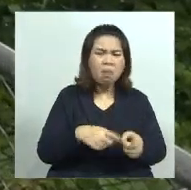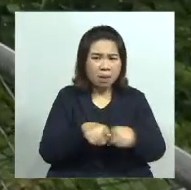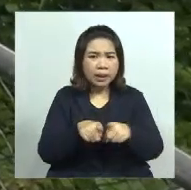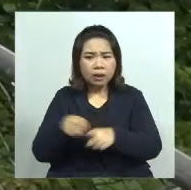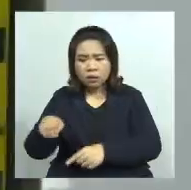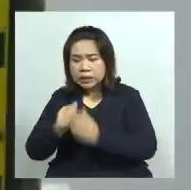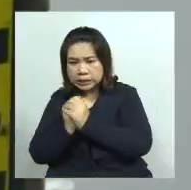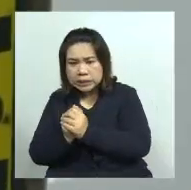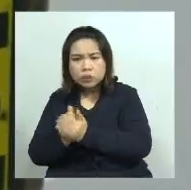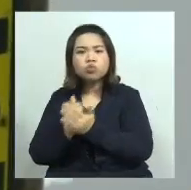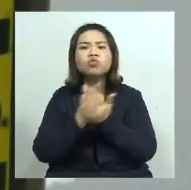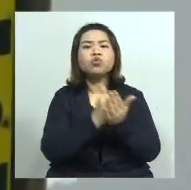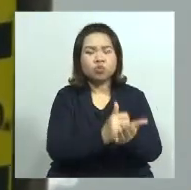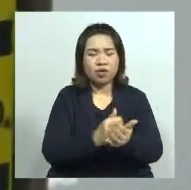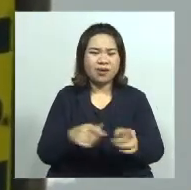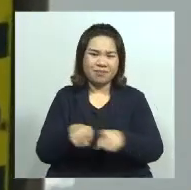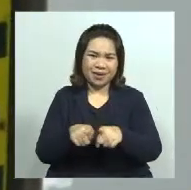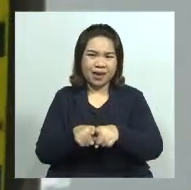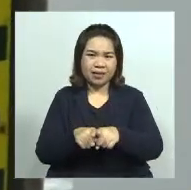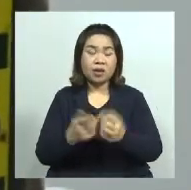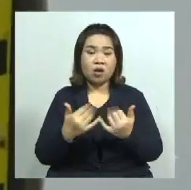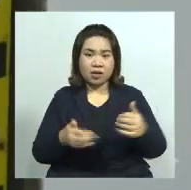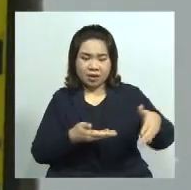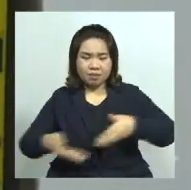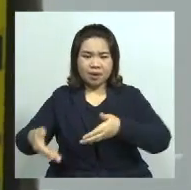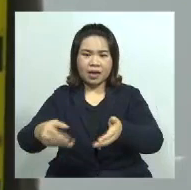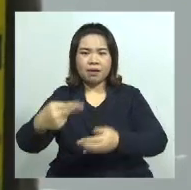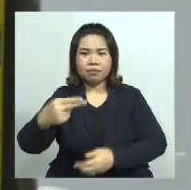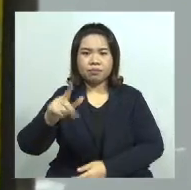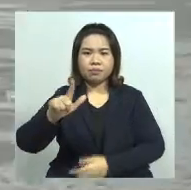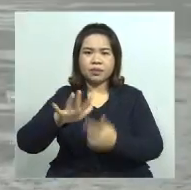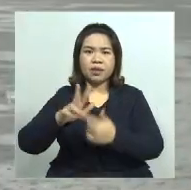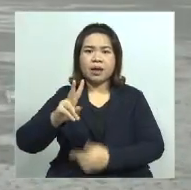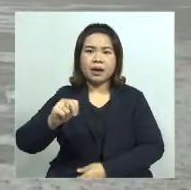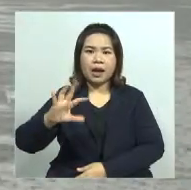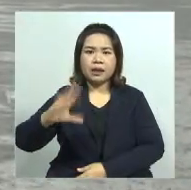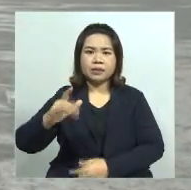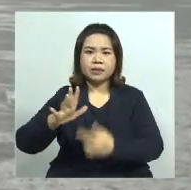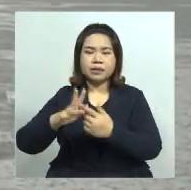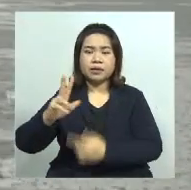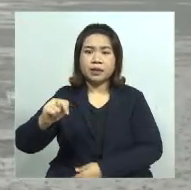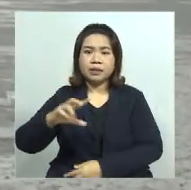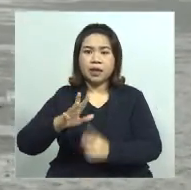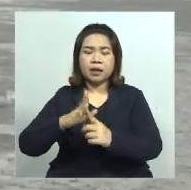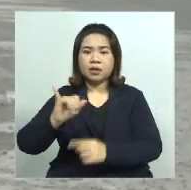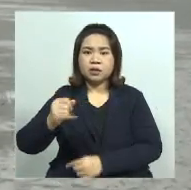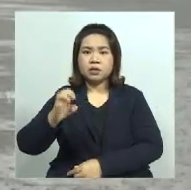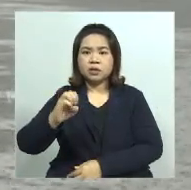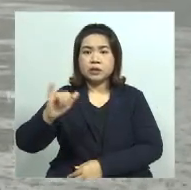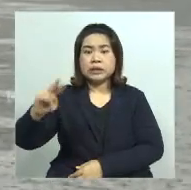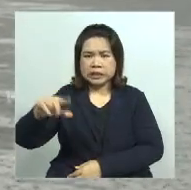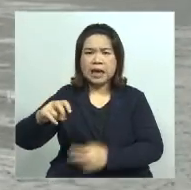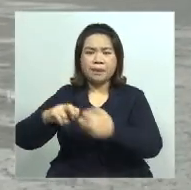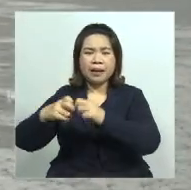ให้กับจีนด้วยแม้ขณะนี้แม่น้ำหลานฉางเจียงของจีนซึ่งเป็นต้นกำเนิดของแม่น้ำโขงยังประสบภัยแล้งแต่